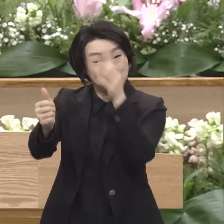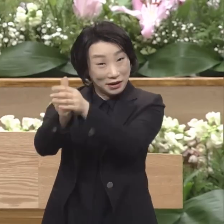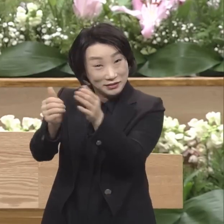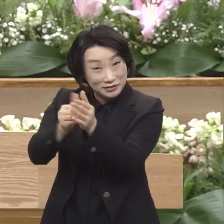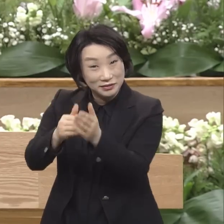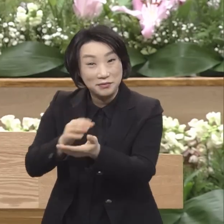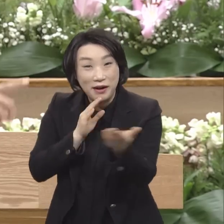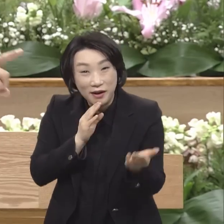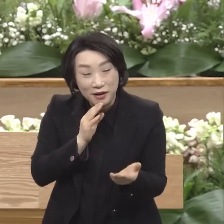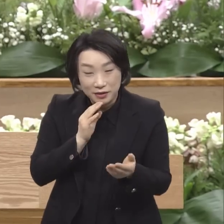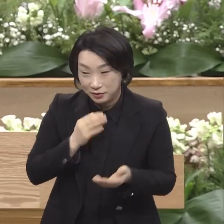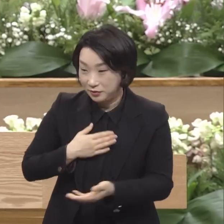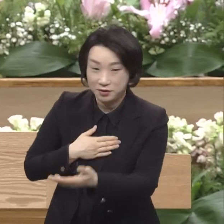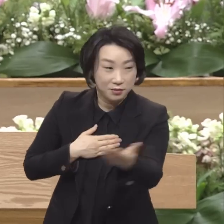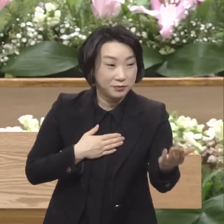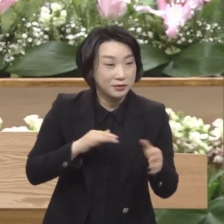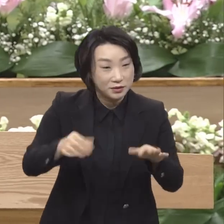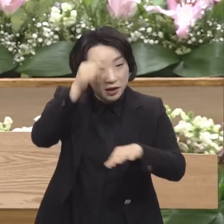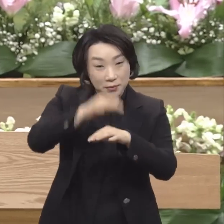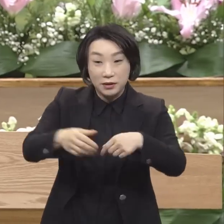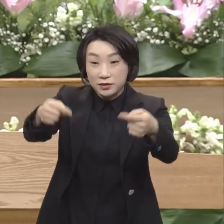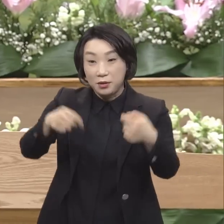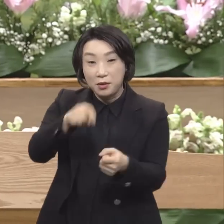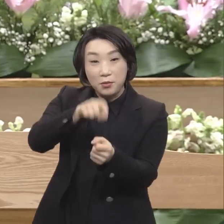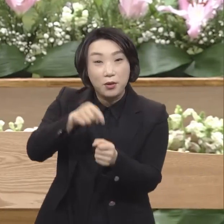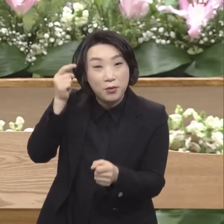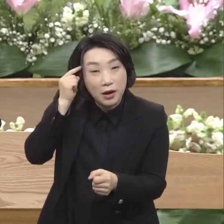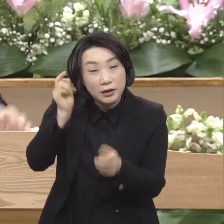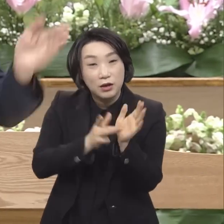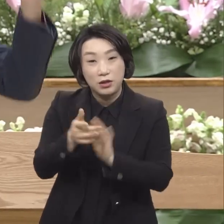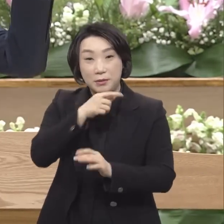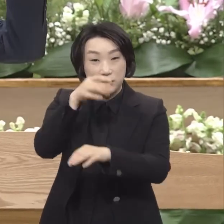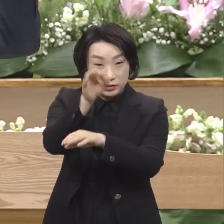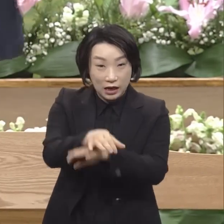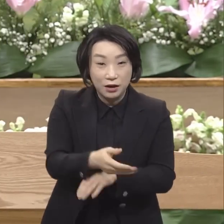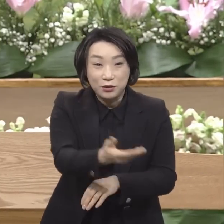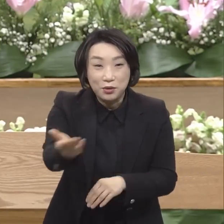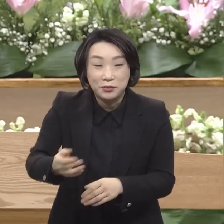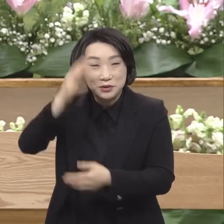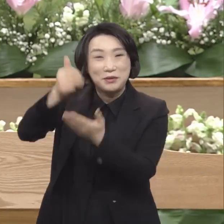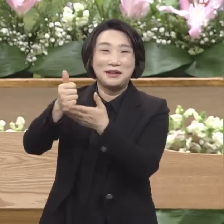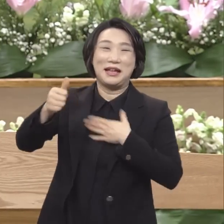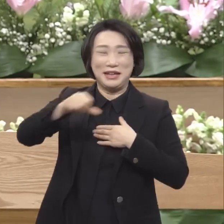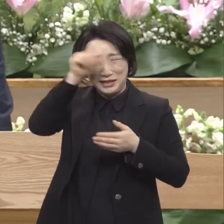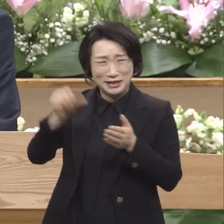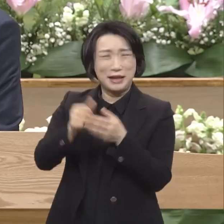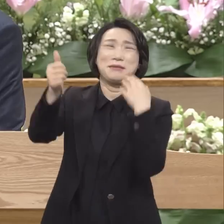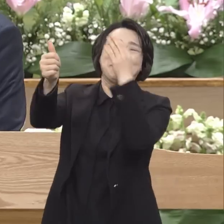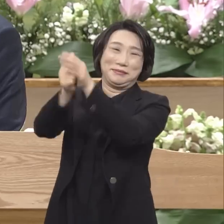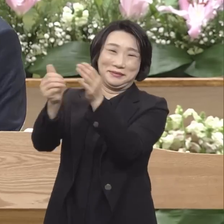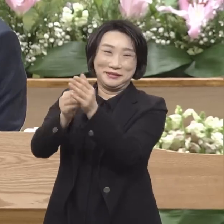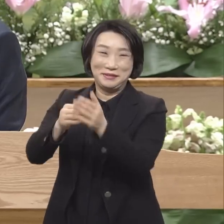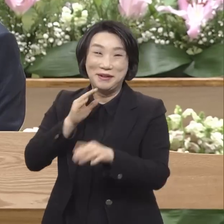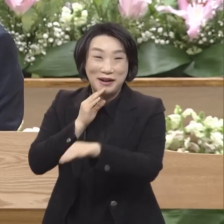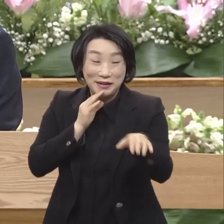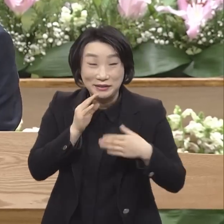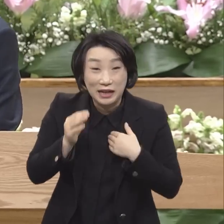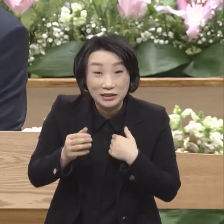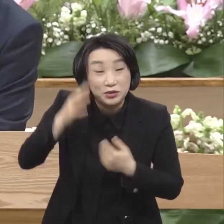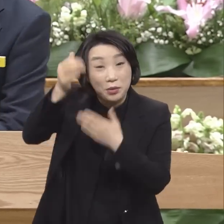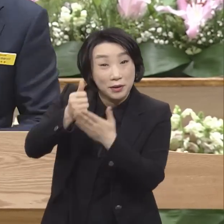위임했다는 거예요. 그럼 여러분 여기 왜 왔느냐? 주님 피로값 주고 사서 성령께 위임해 버렸어요. 우리는 성령의